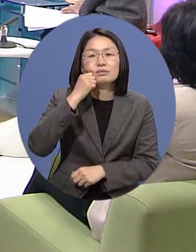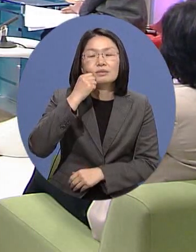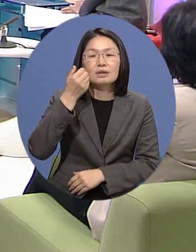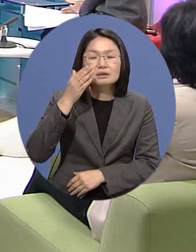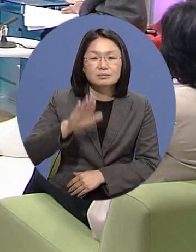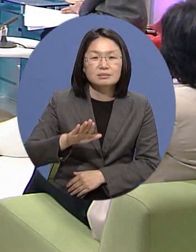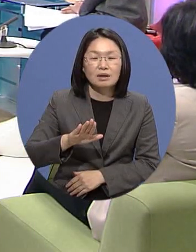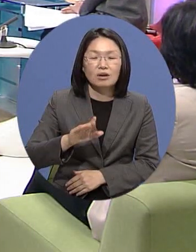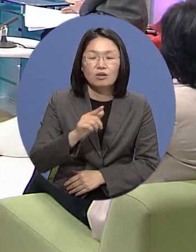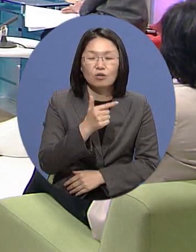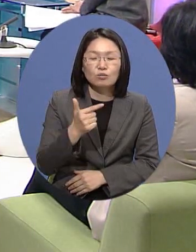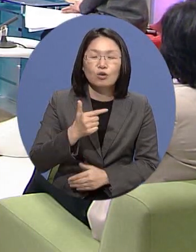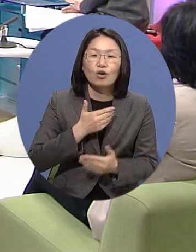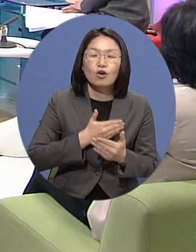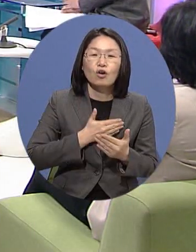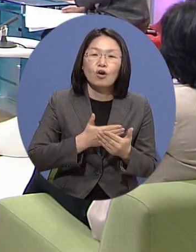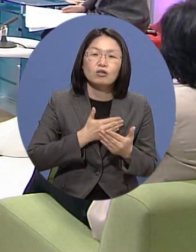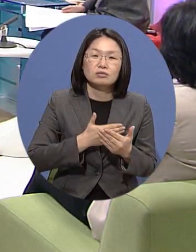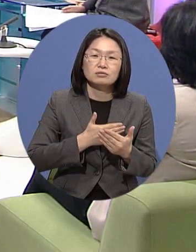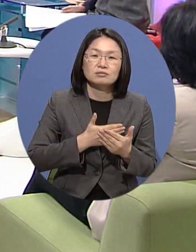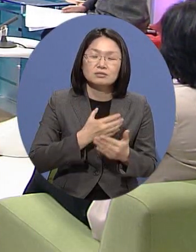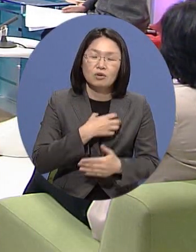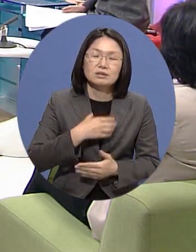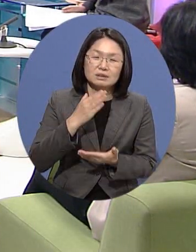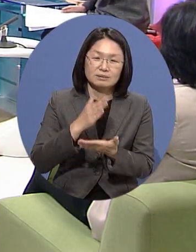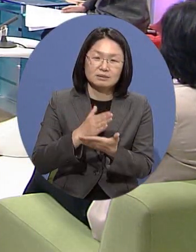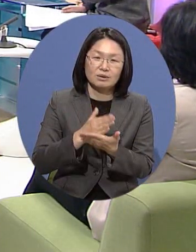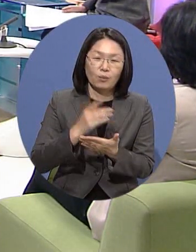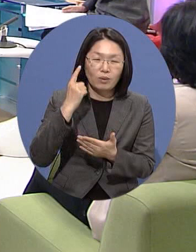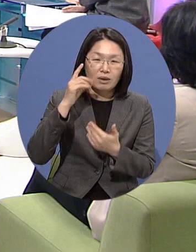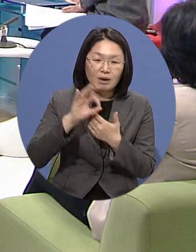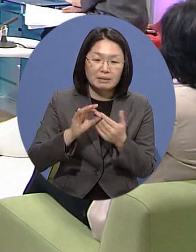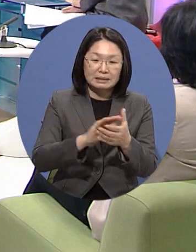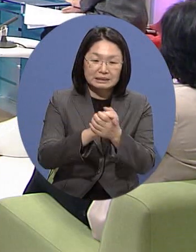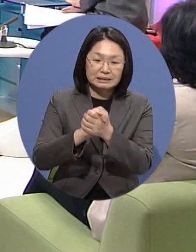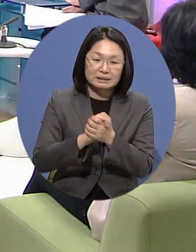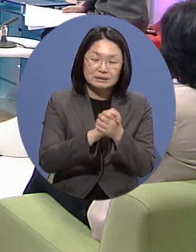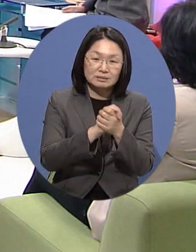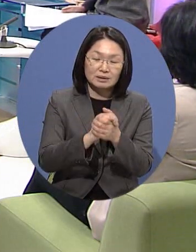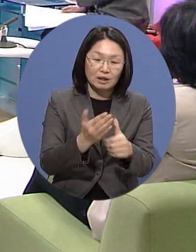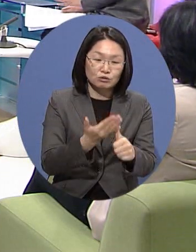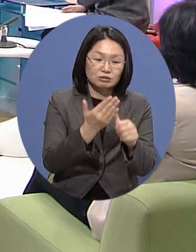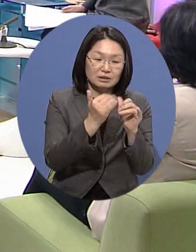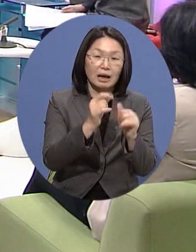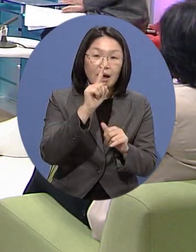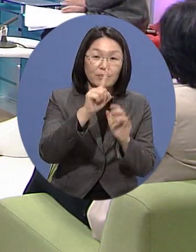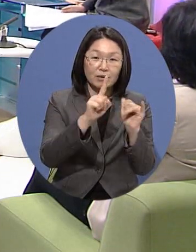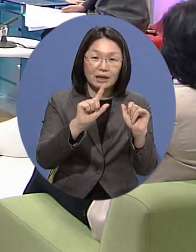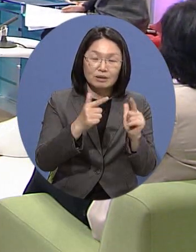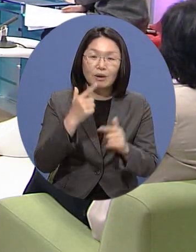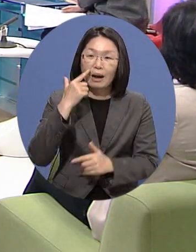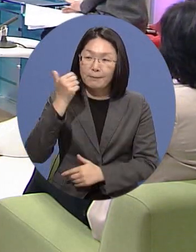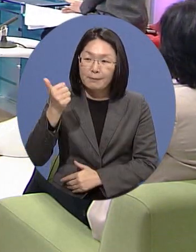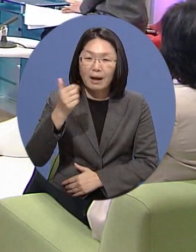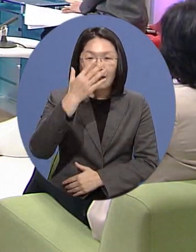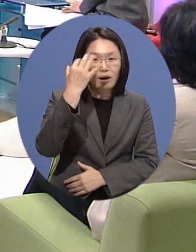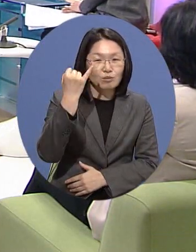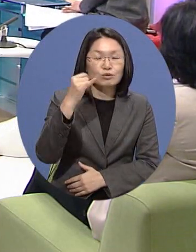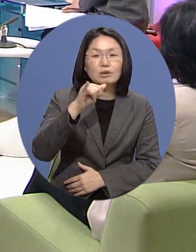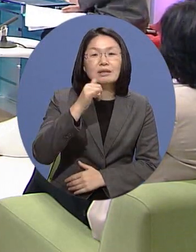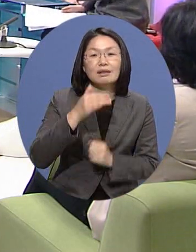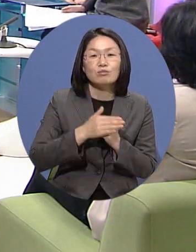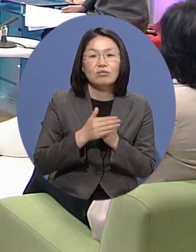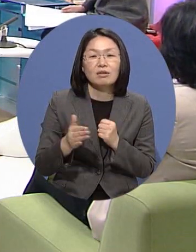너무 걱정하실 필요는 없는 게 아이가 어떤 친밀한 관계, 어떤 양육자가 한 명이 아니거든요. 엄마도 있고 아빠도 있고 할머니도 있고